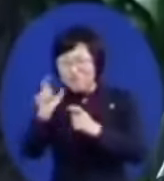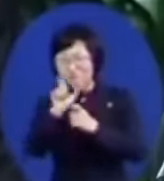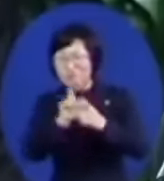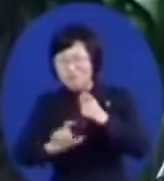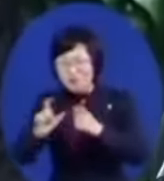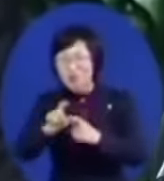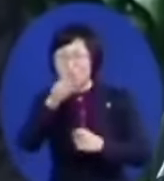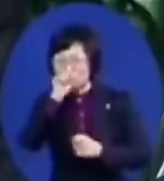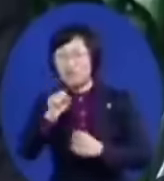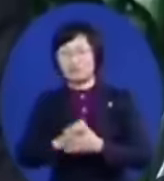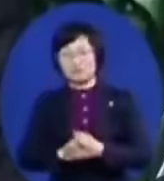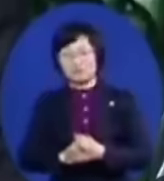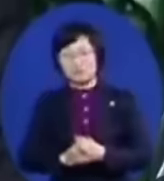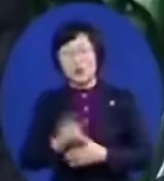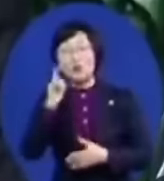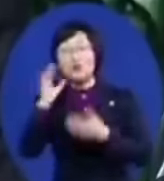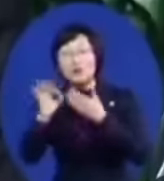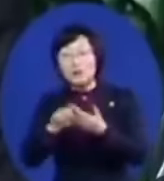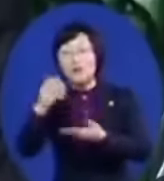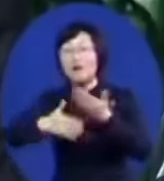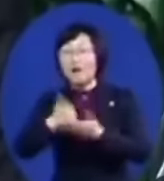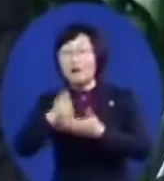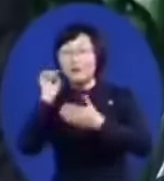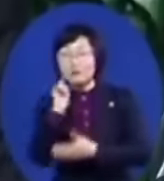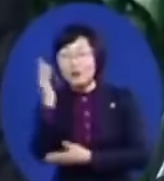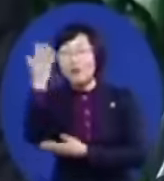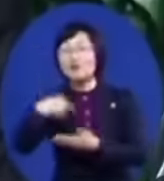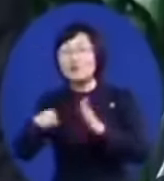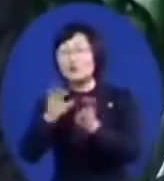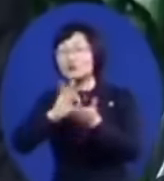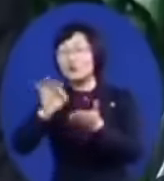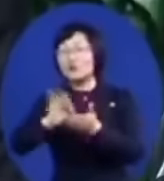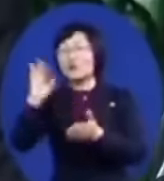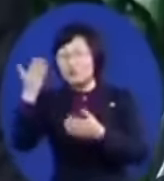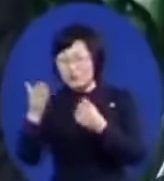좋습니다. 왜냐하면 하나님 영광 위에서 쓸 테니까.